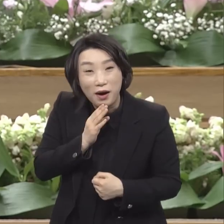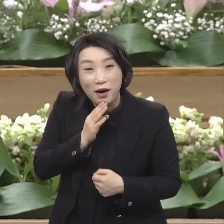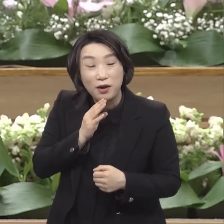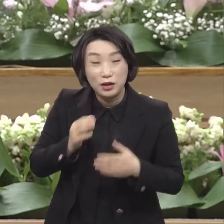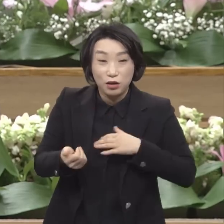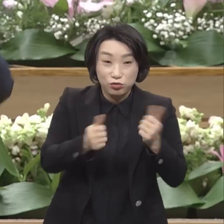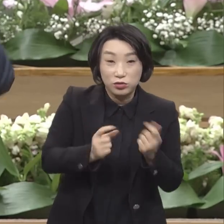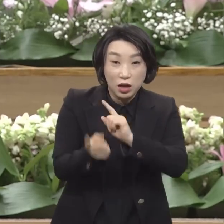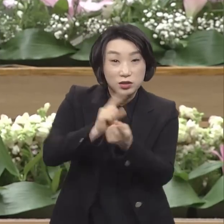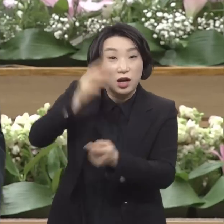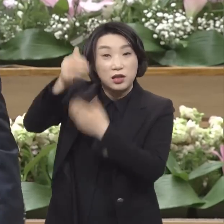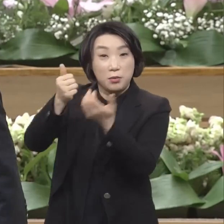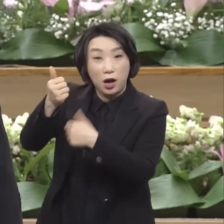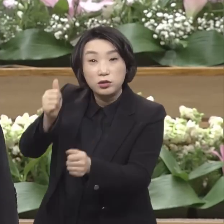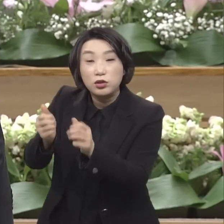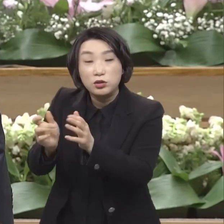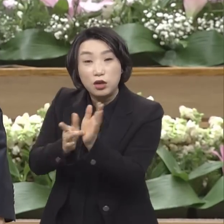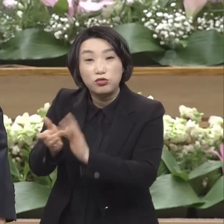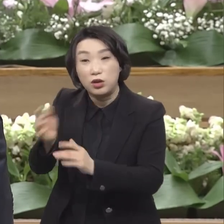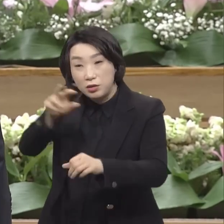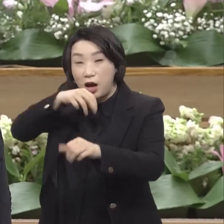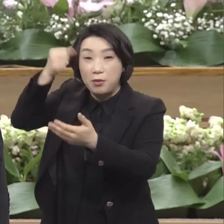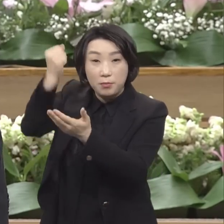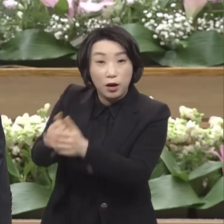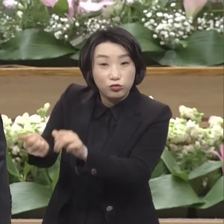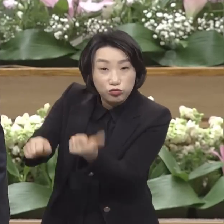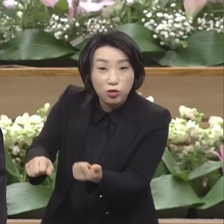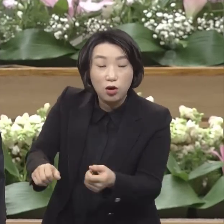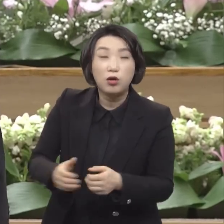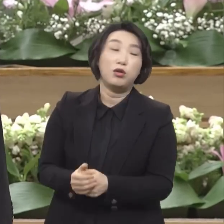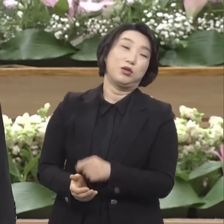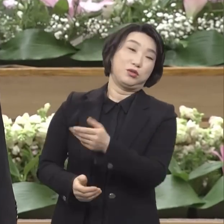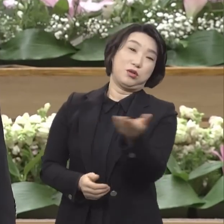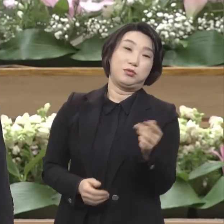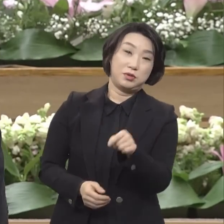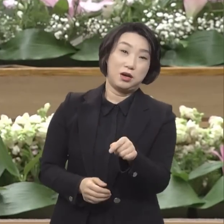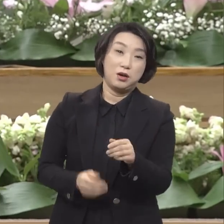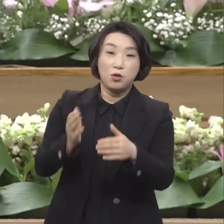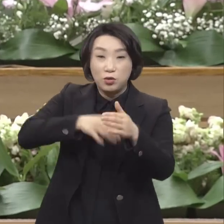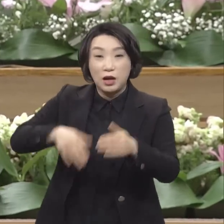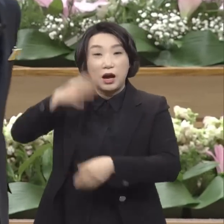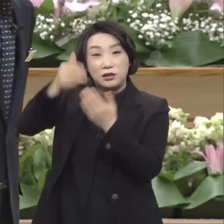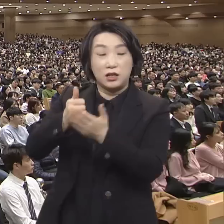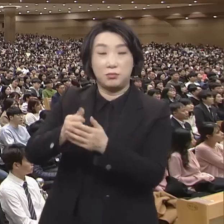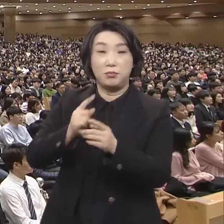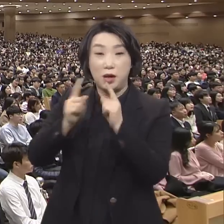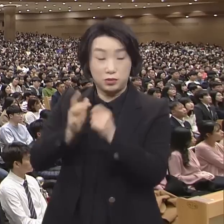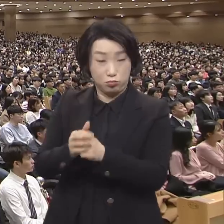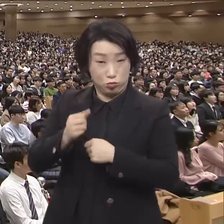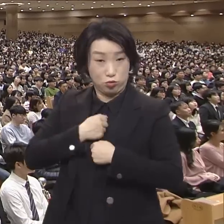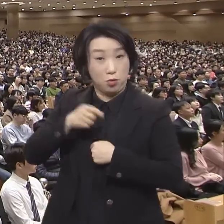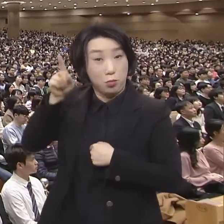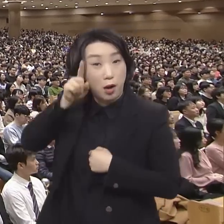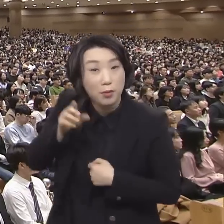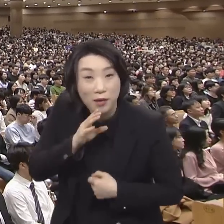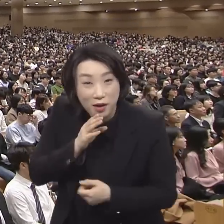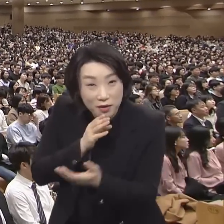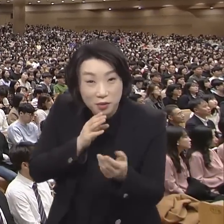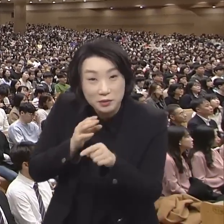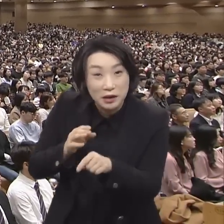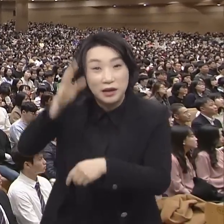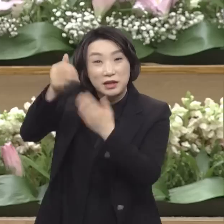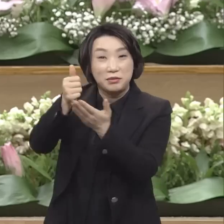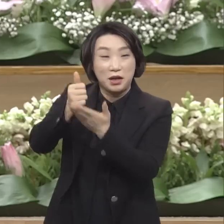대신 죽었으니 죽음은 마찬가지라 이 말이요. 공의의 하나님은 반드시 자기가 하신 말씀을 지킨다 이 말이면. 근데 이 하나님